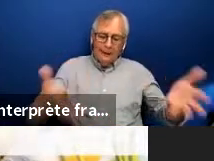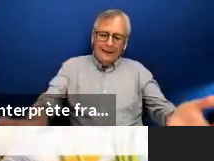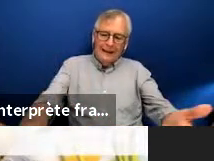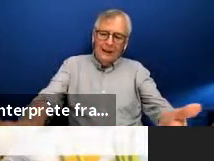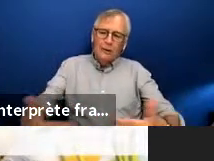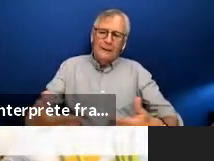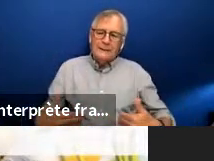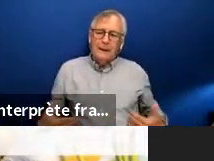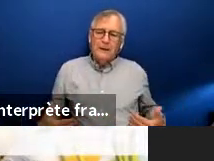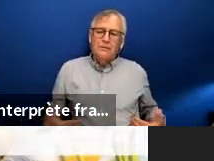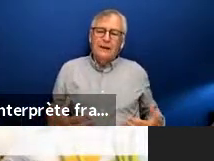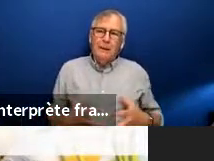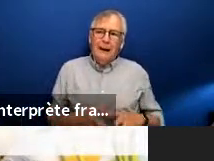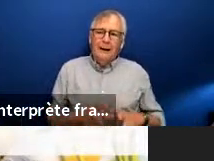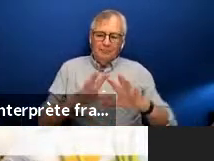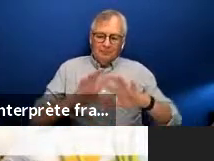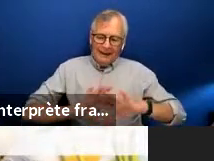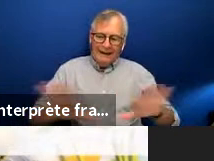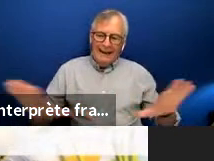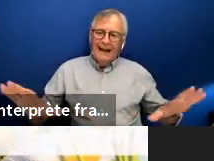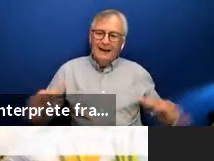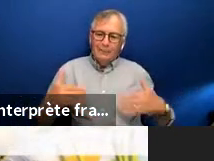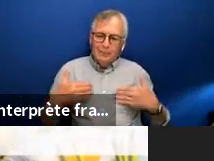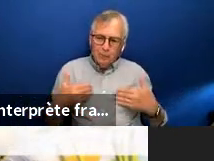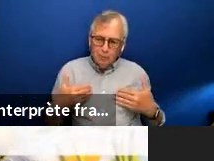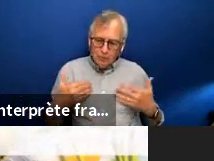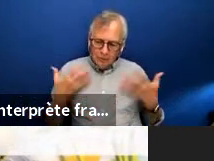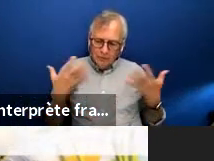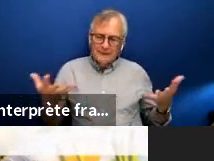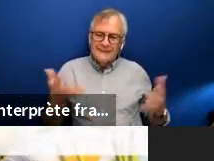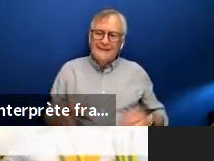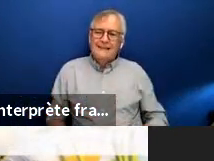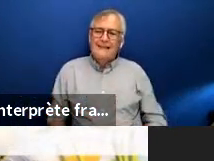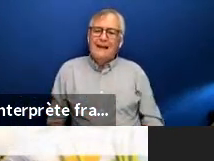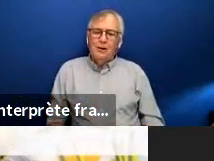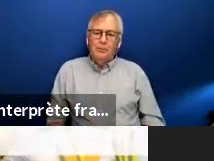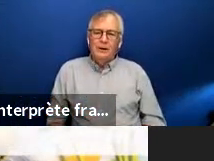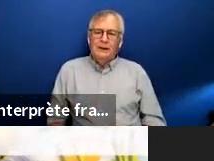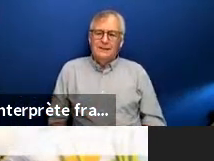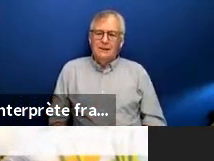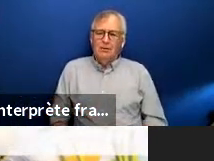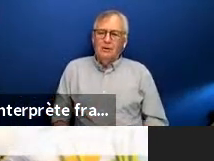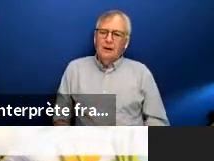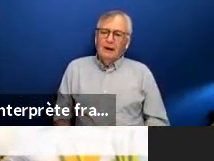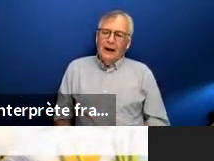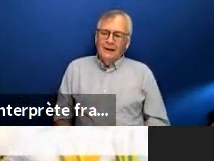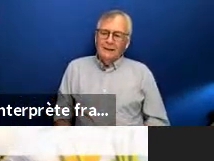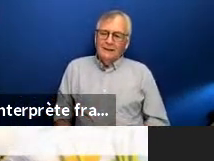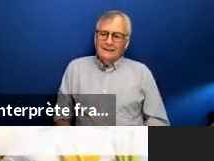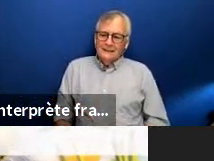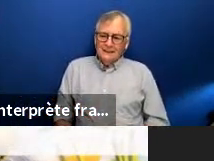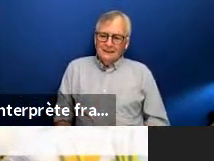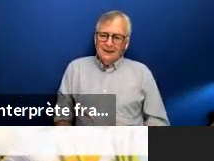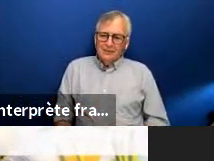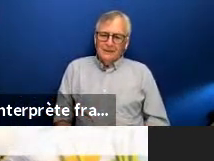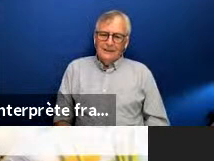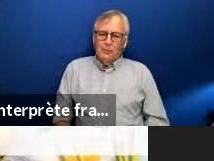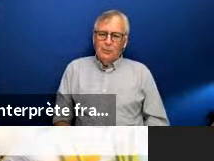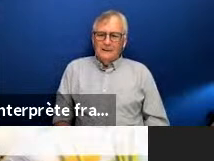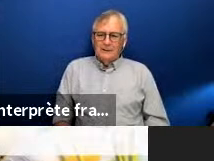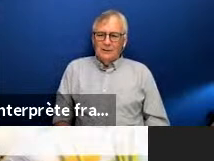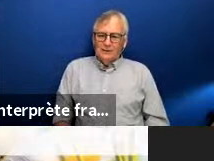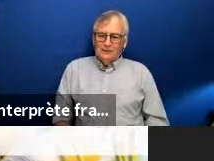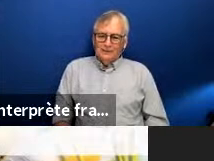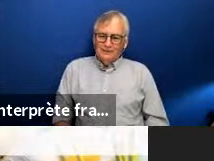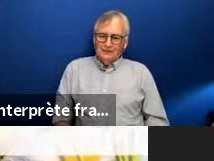pour créer un espace vraiment clair pour faciliter la communication en langue des signes entre les